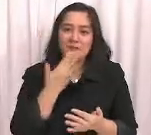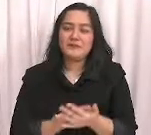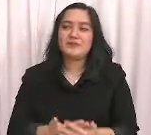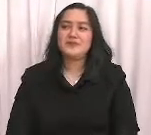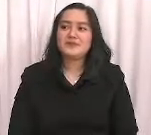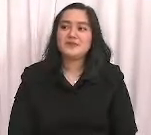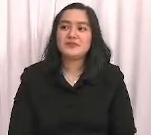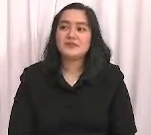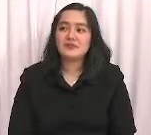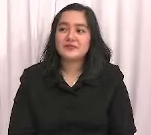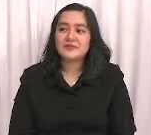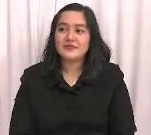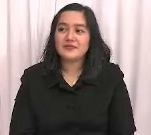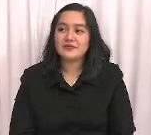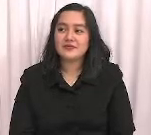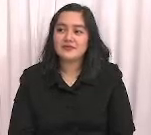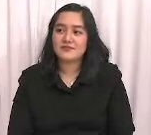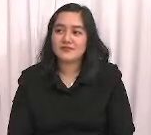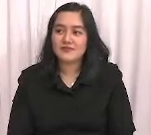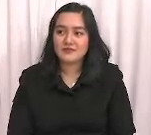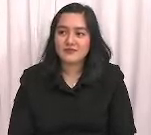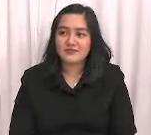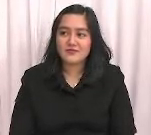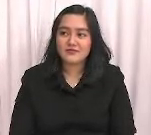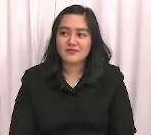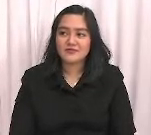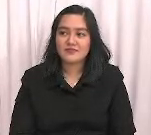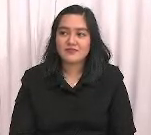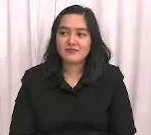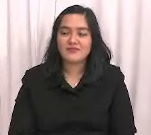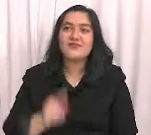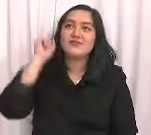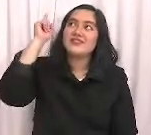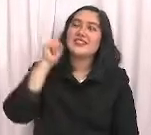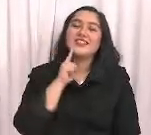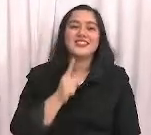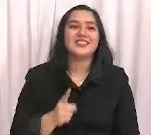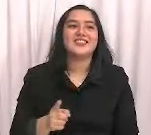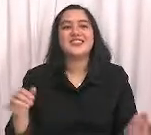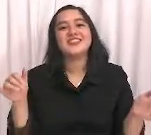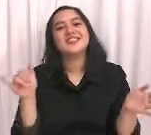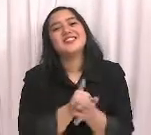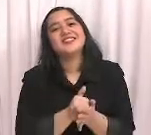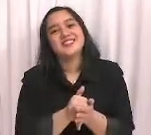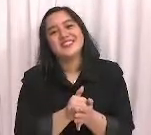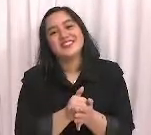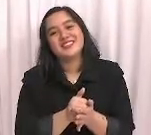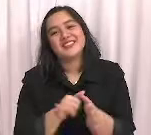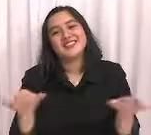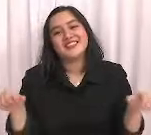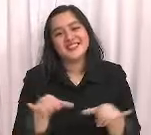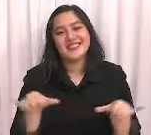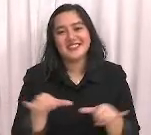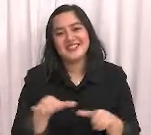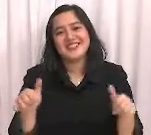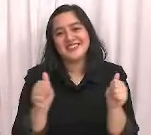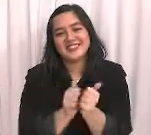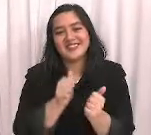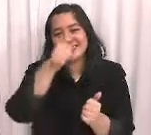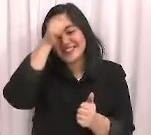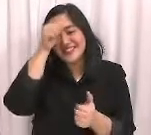lalaki naman, pag lagi kang mabait, parang kondin eh. Di ba? Yan ang sinasabi kong temptation,